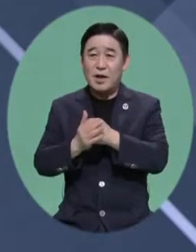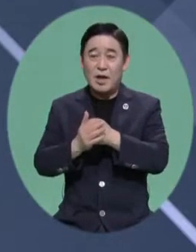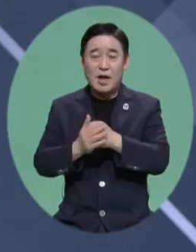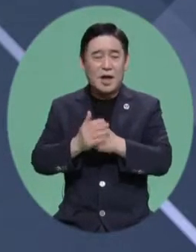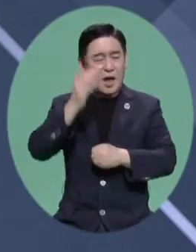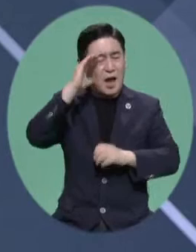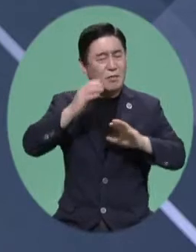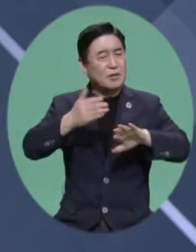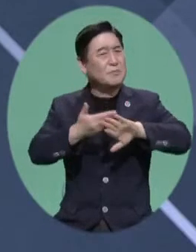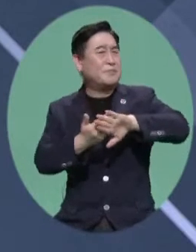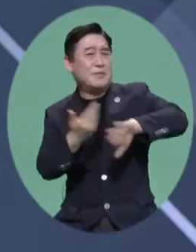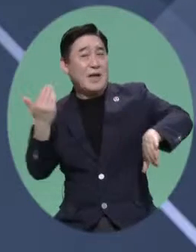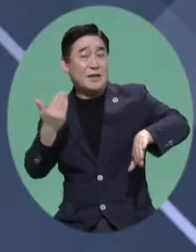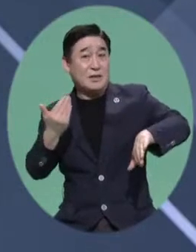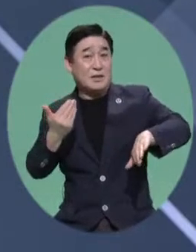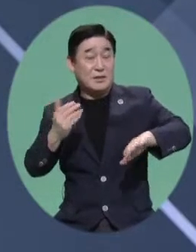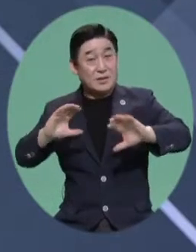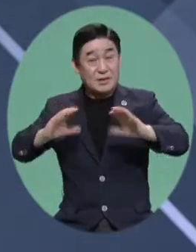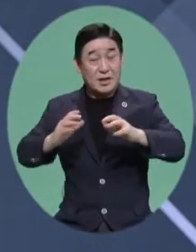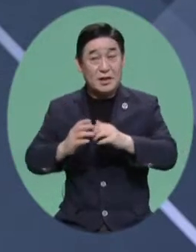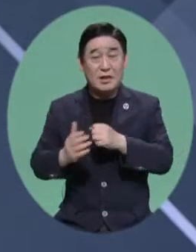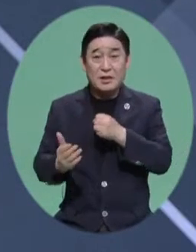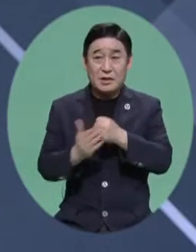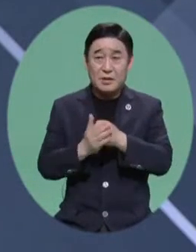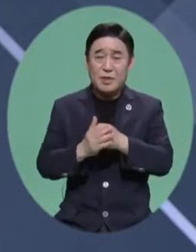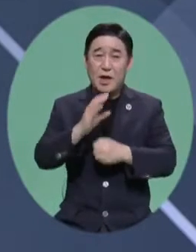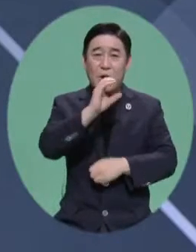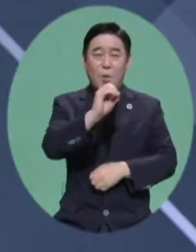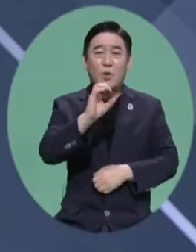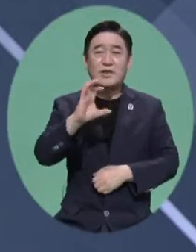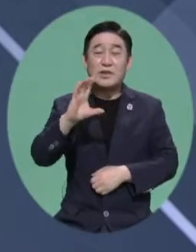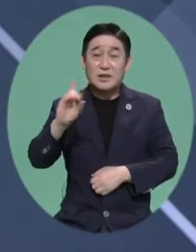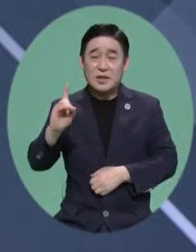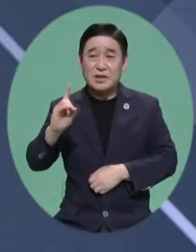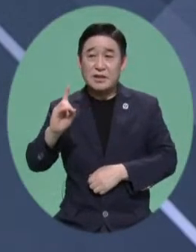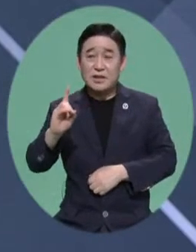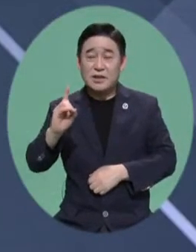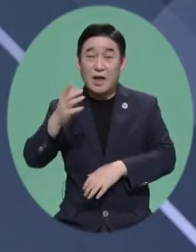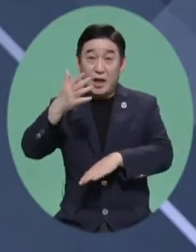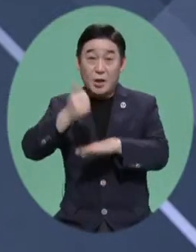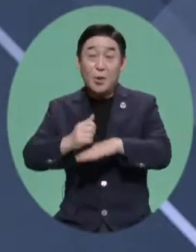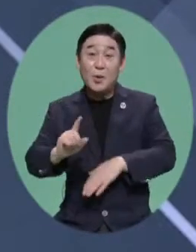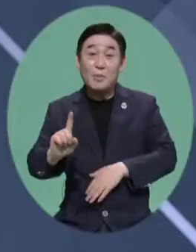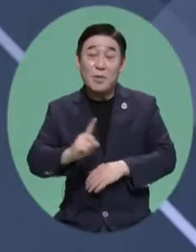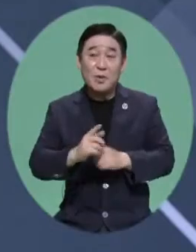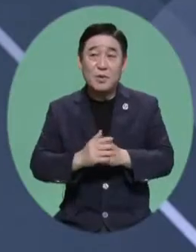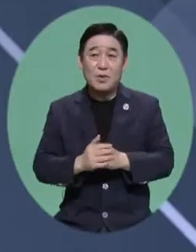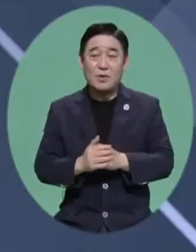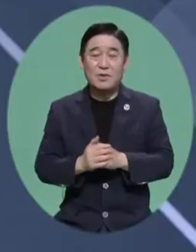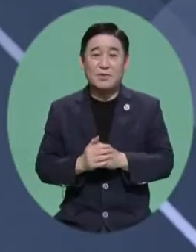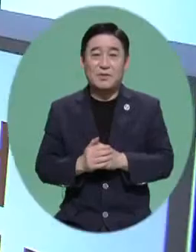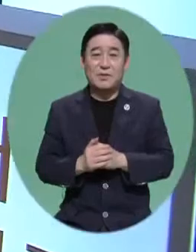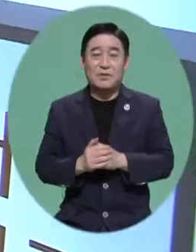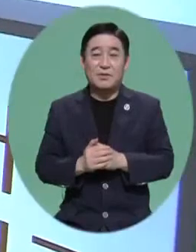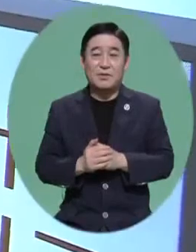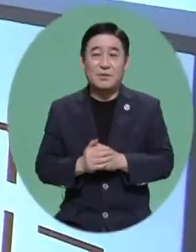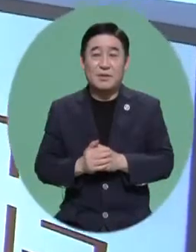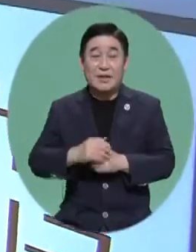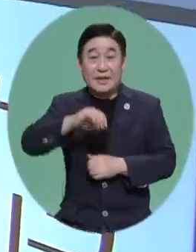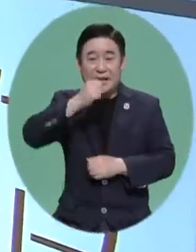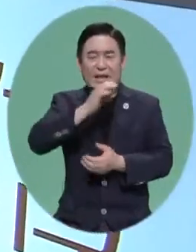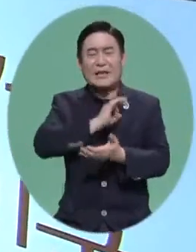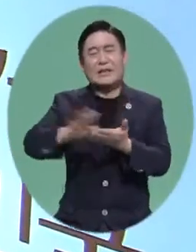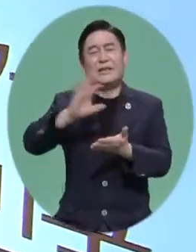구긴 한국과는 굉장히 다른 셈이죠 그래서 이제 5 이 시대에서는 이런 결론을 내렸습니다 이것은 멸